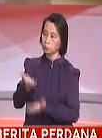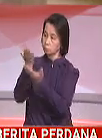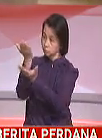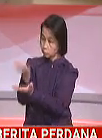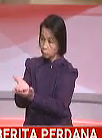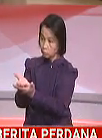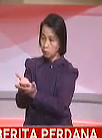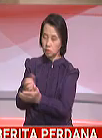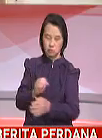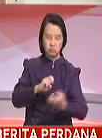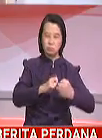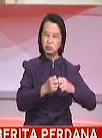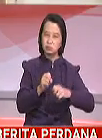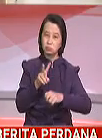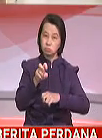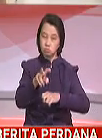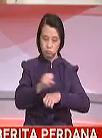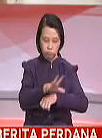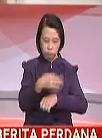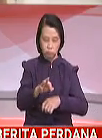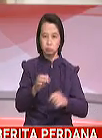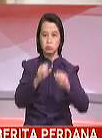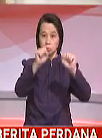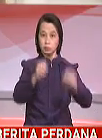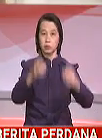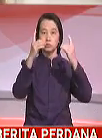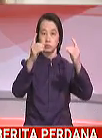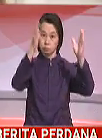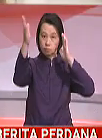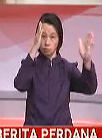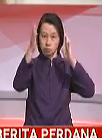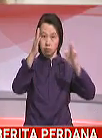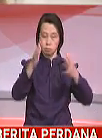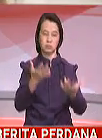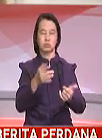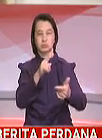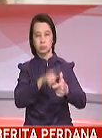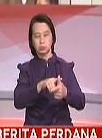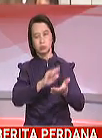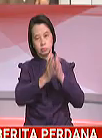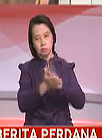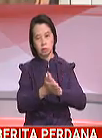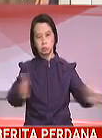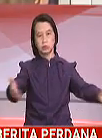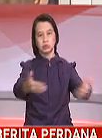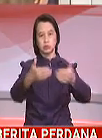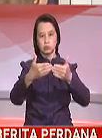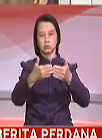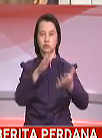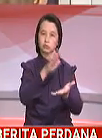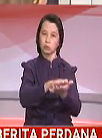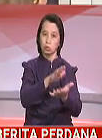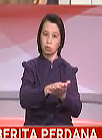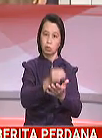mengemukakan kesan pandemik COVID-19 kepada sistem pendidikan negara yang antara lain menyebabkan penutupan sekolah